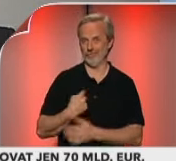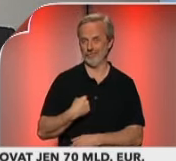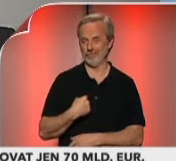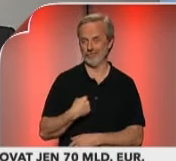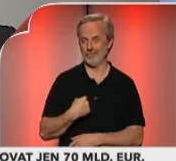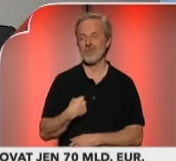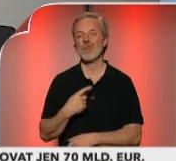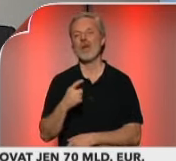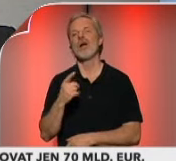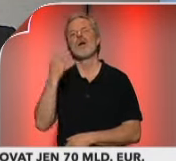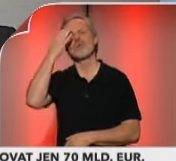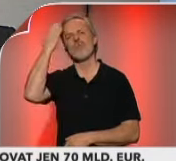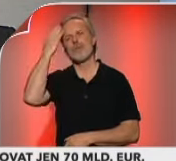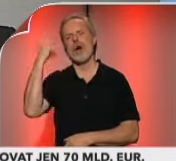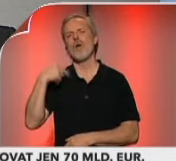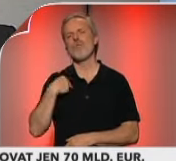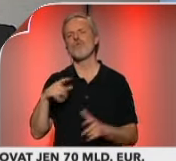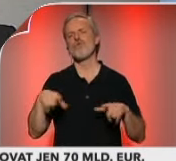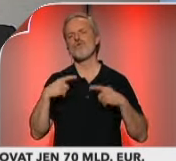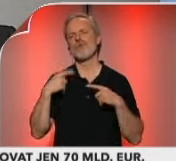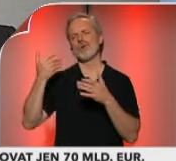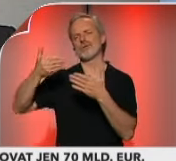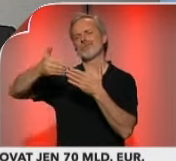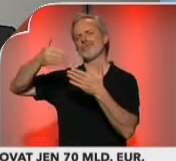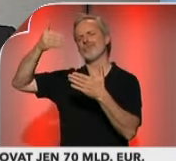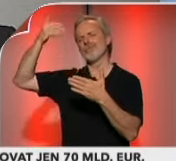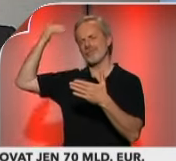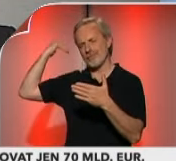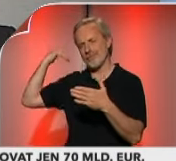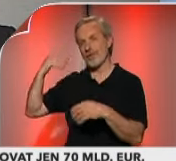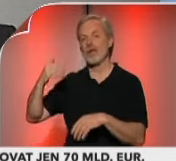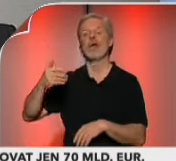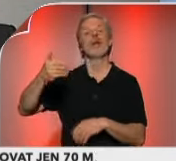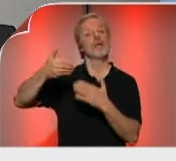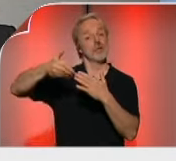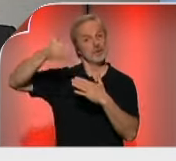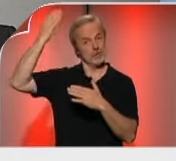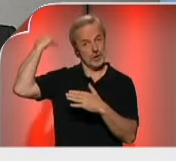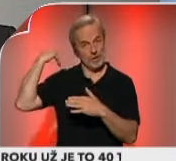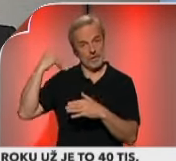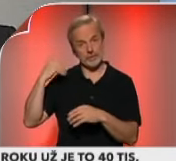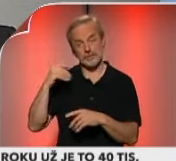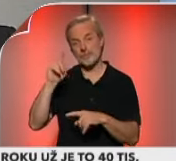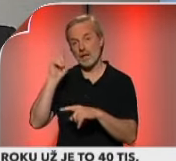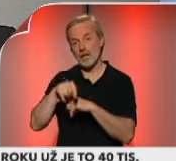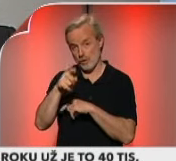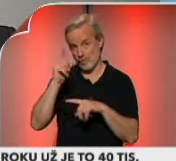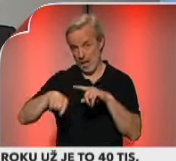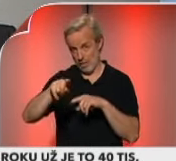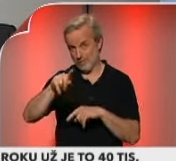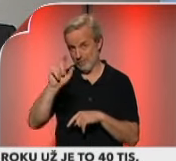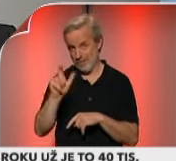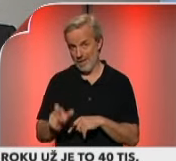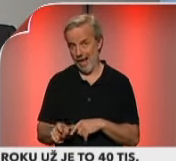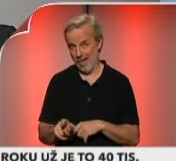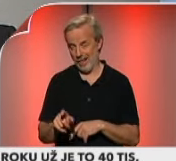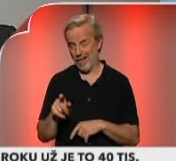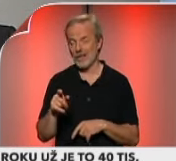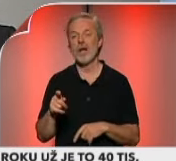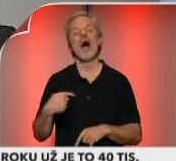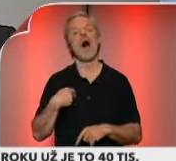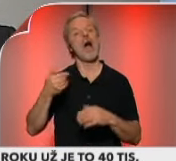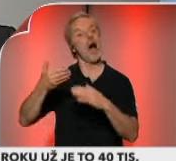okamžik v mém politickém životě kdy já jsem předtím eh než se tyto události staly Tak jsem